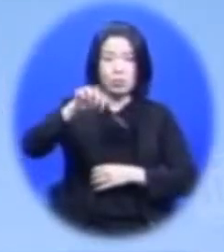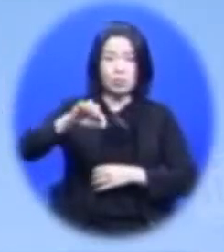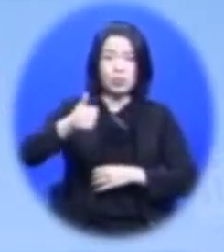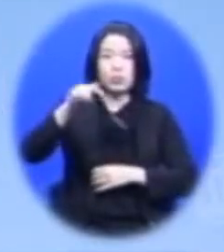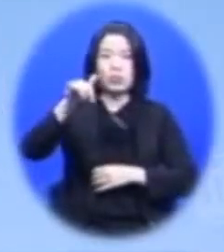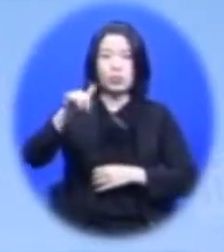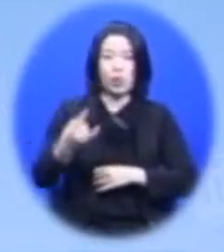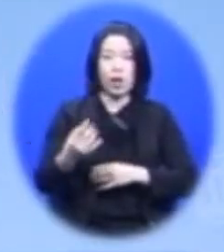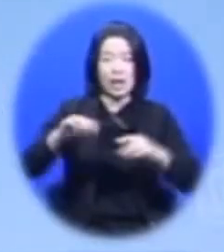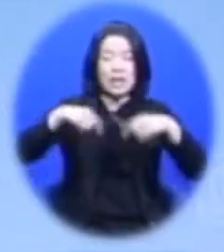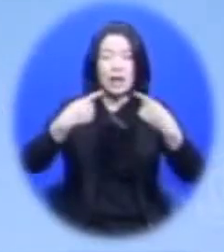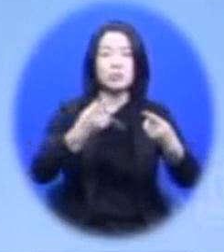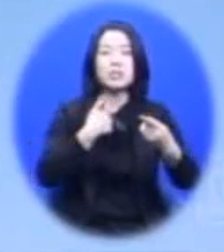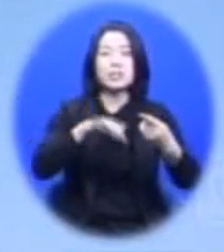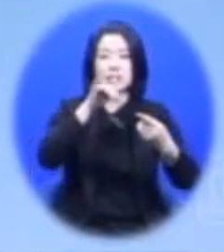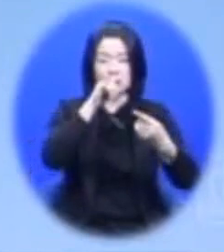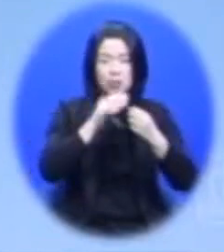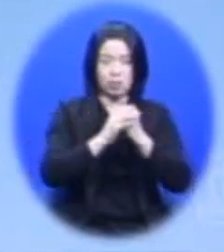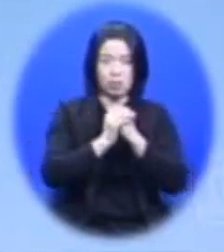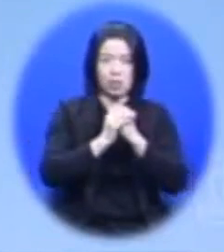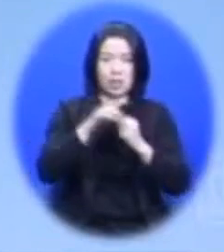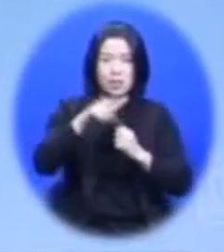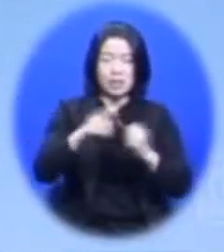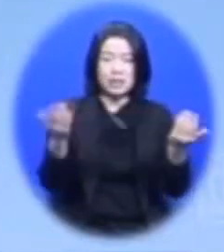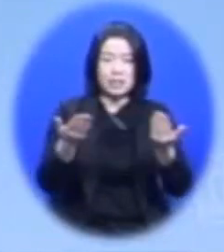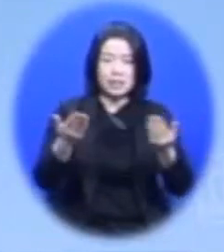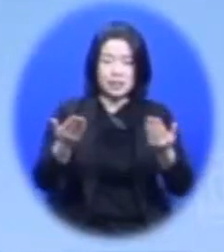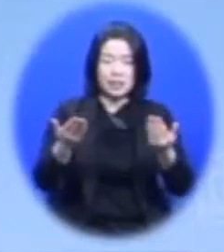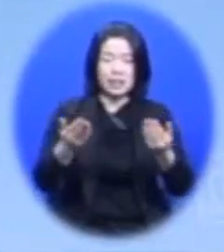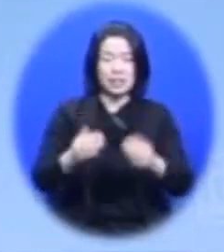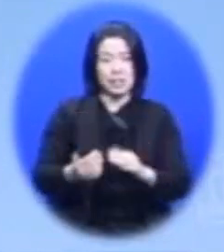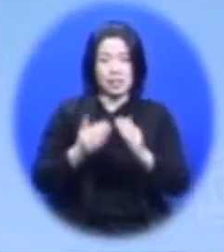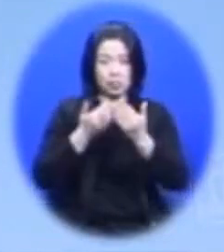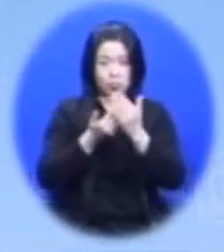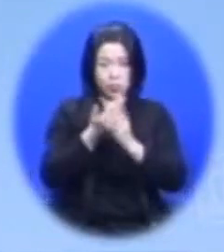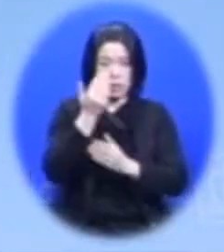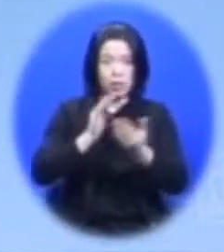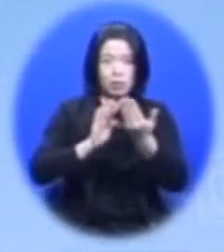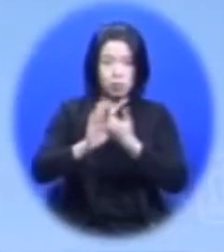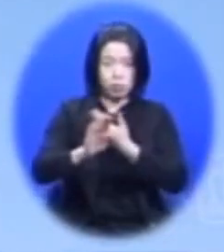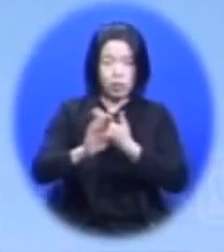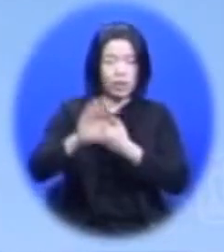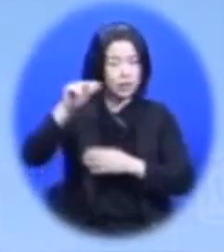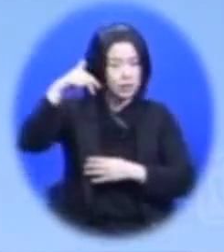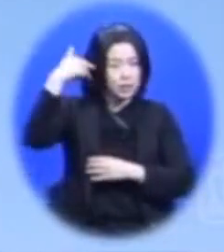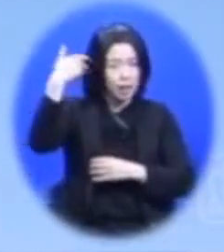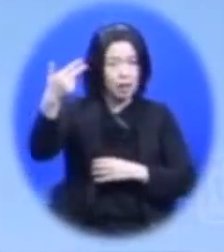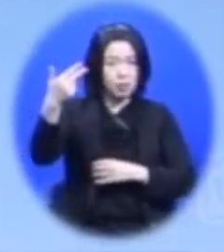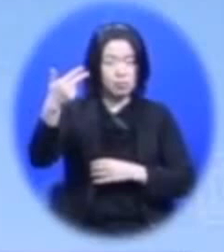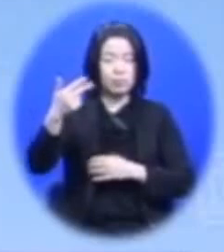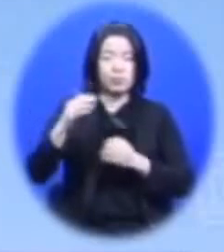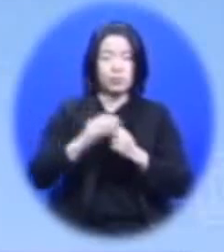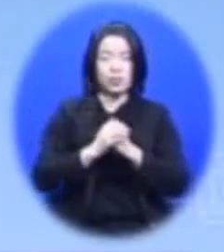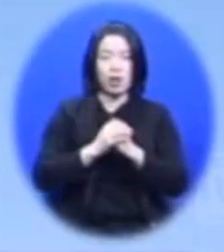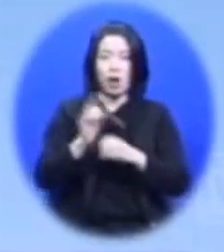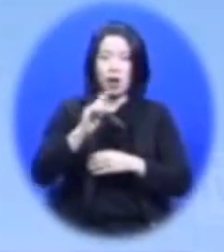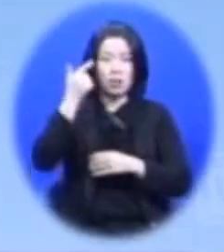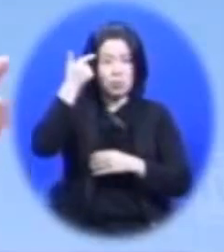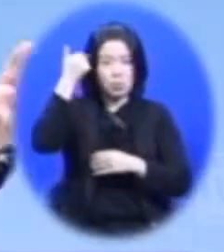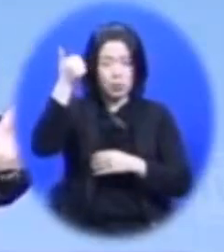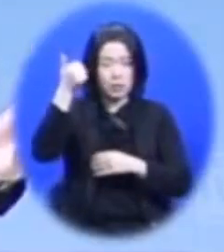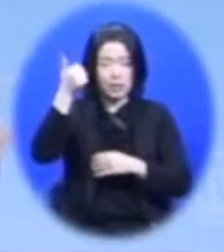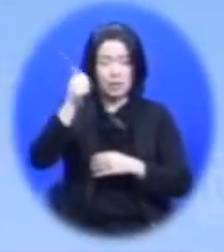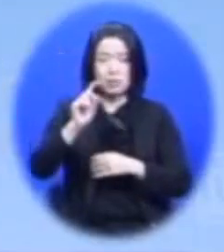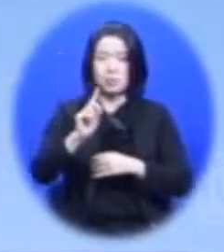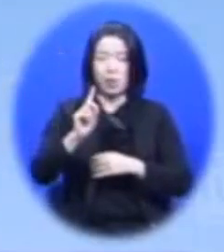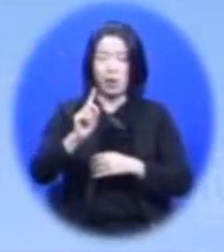있었습니다. 그 사건이 있고, 청문회가 있었던 바로 그 다음 주일에, 어느 목사님이라고 하면